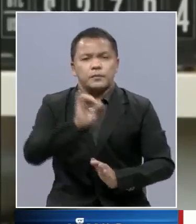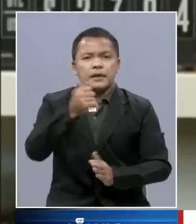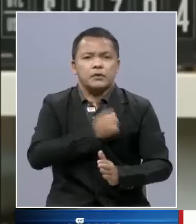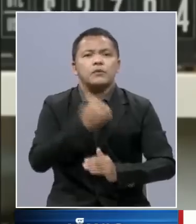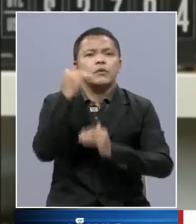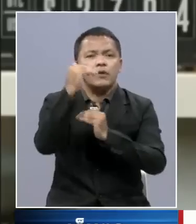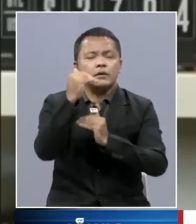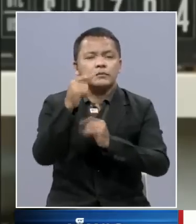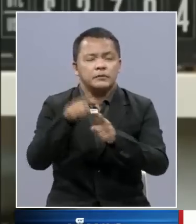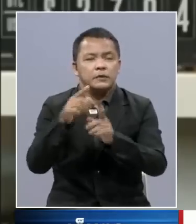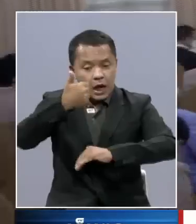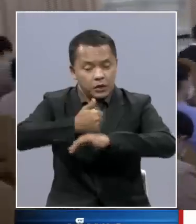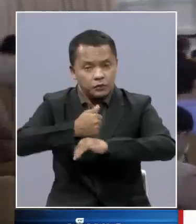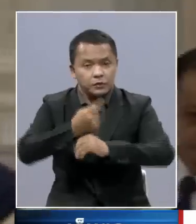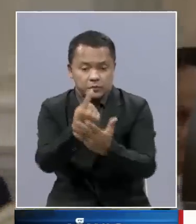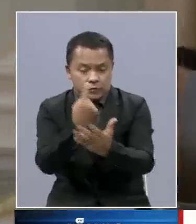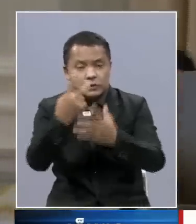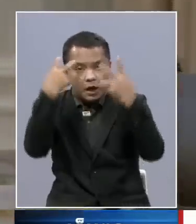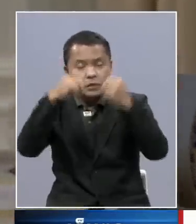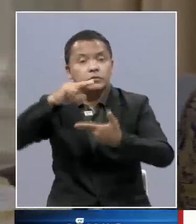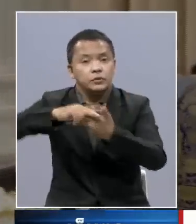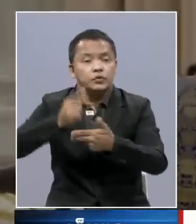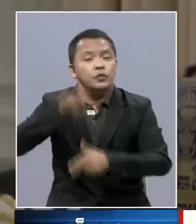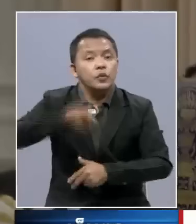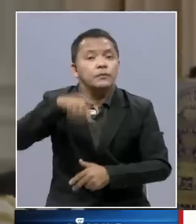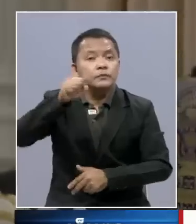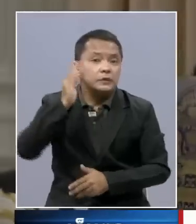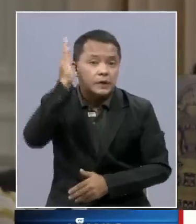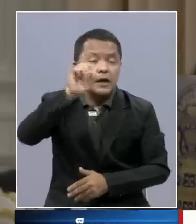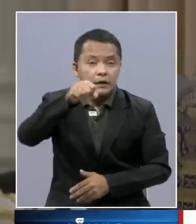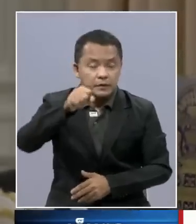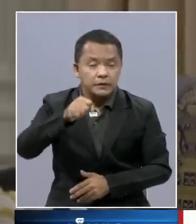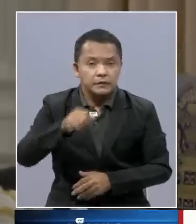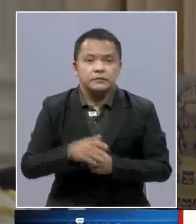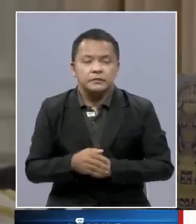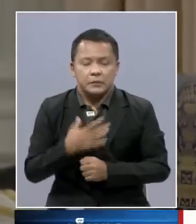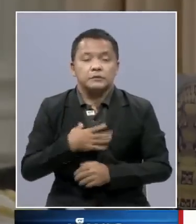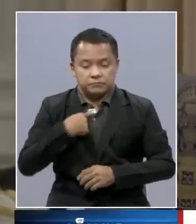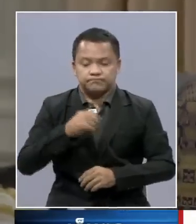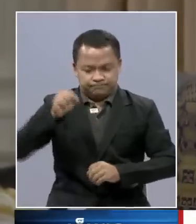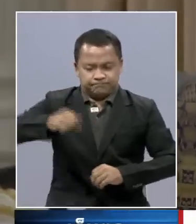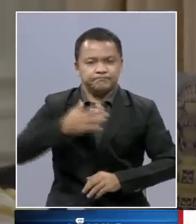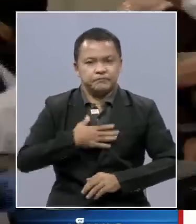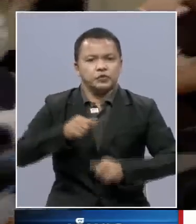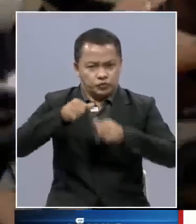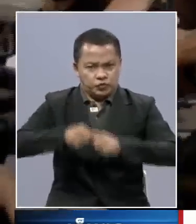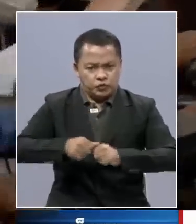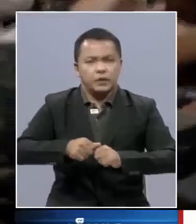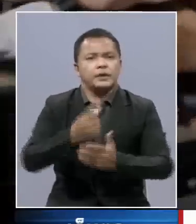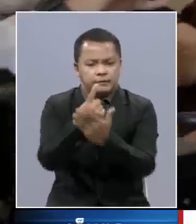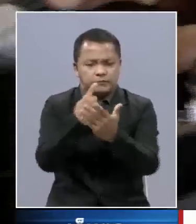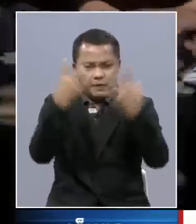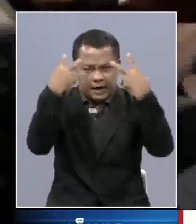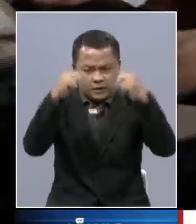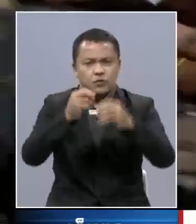มีขีดจำกัดเนี่ยก็เดี๋ยวจะยิ่งไปทางประชารัฐเหมือนเดิมต่อไปไหมพลเอกประวิตรก็ยืนยันนะฮะว่ายังคงเป็นแคนดิเดตนายก